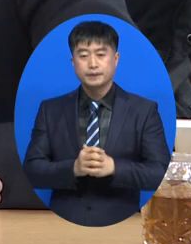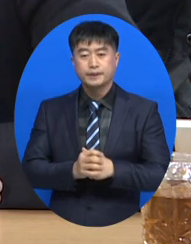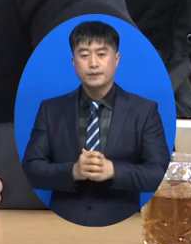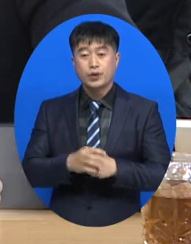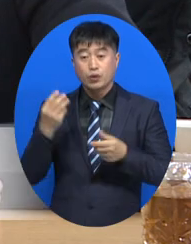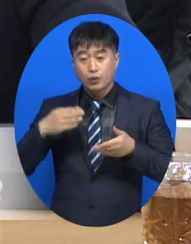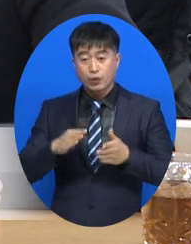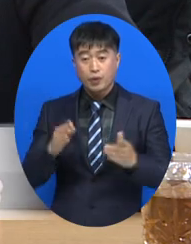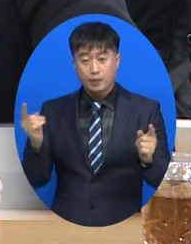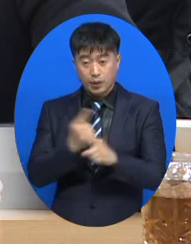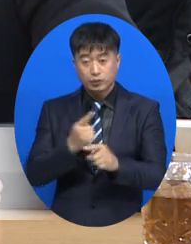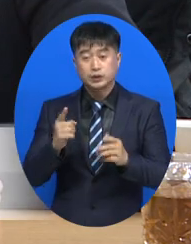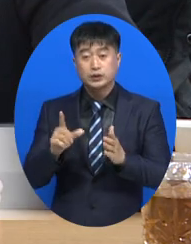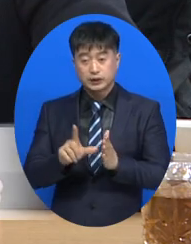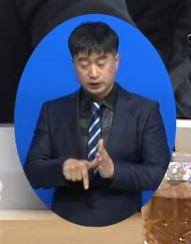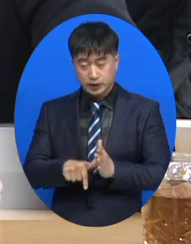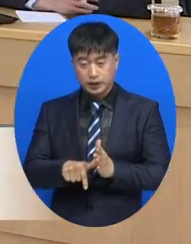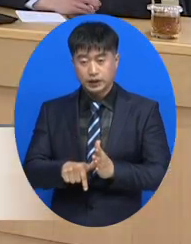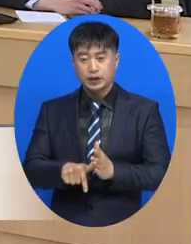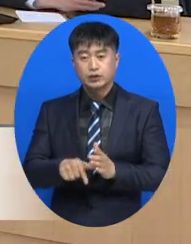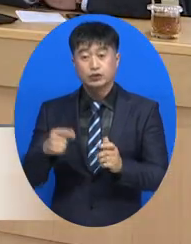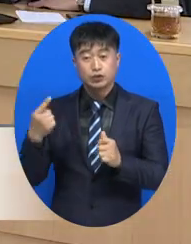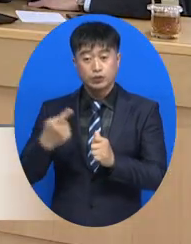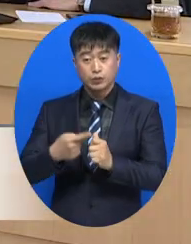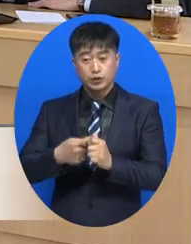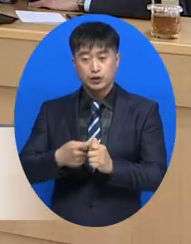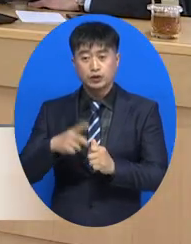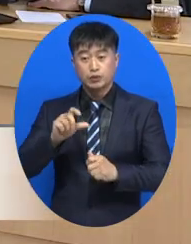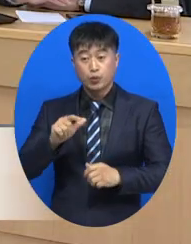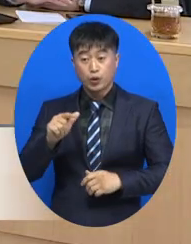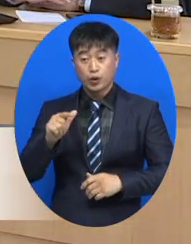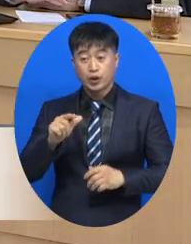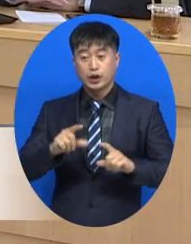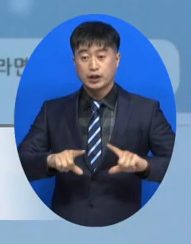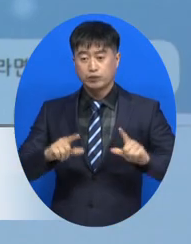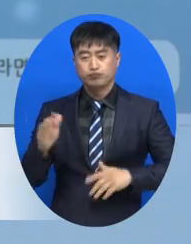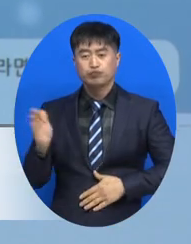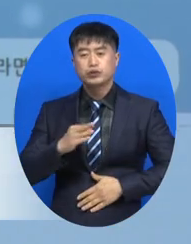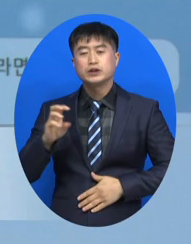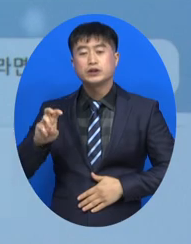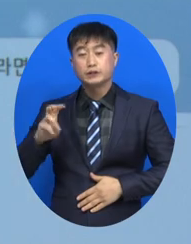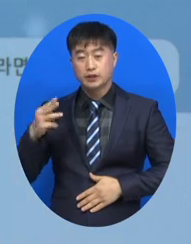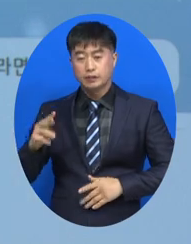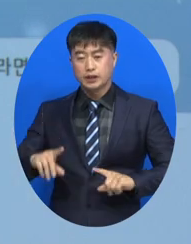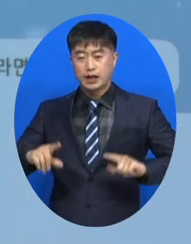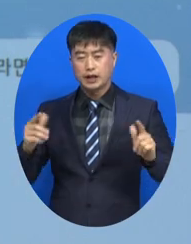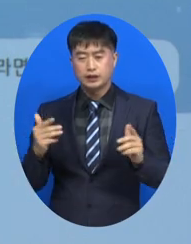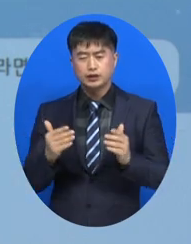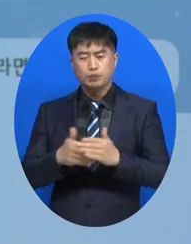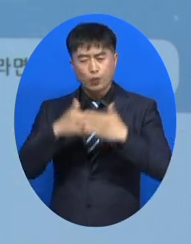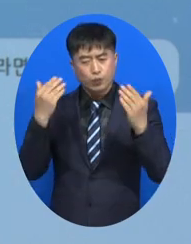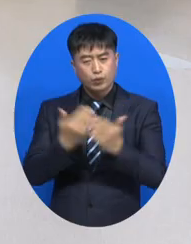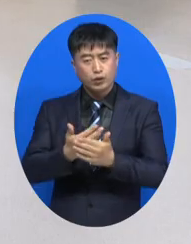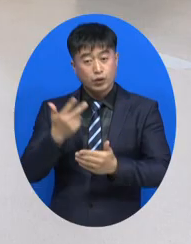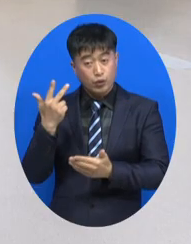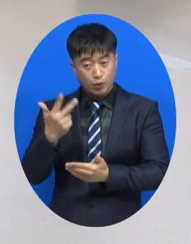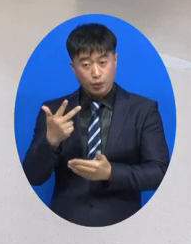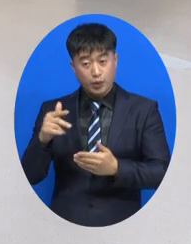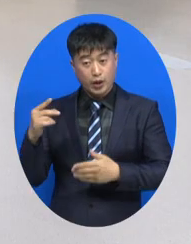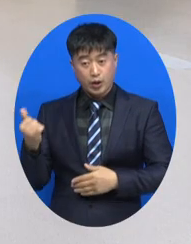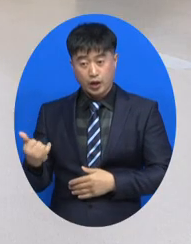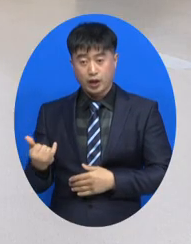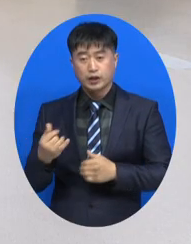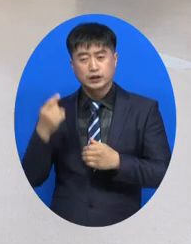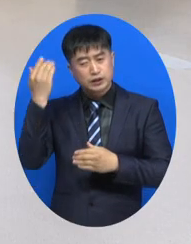않을까 경기도를 바꾸는 시간 경밭이 시즌 1은 15일부터 23일까지 총 7번에 걸쳐 지식과